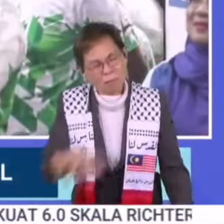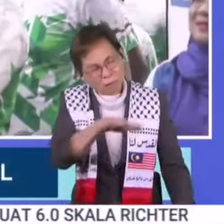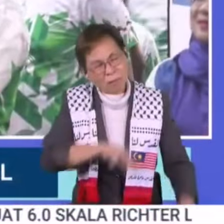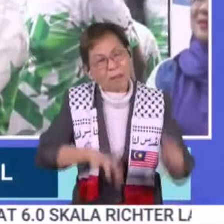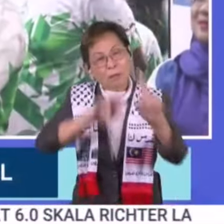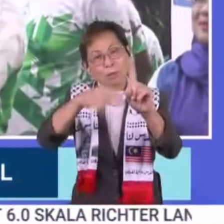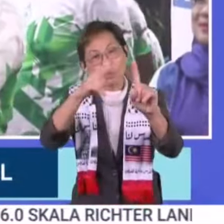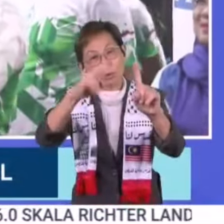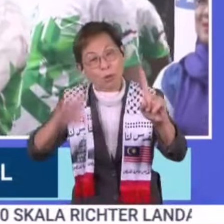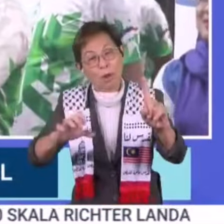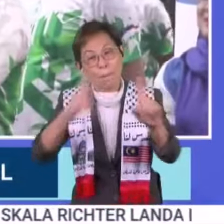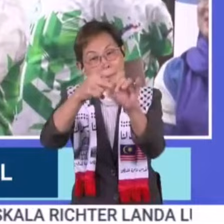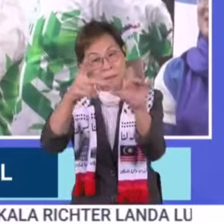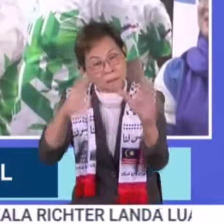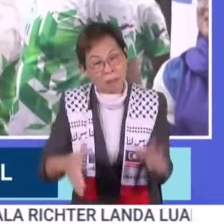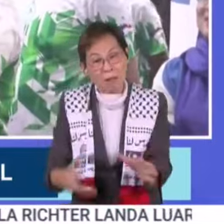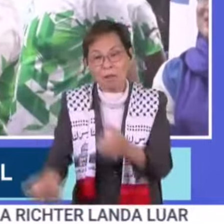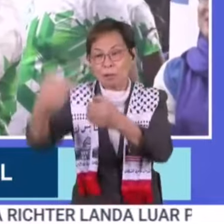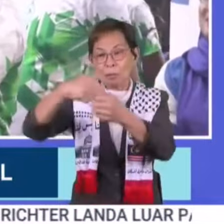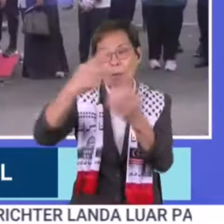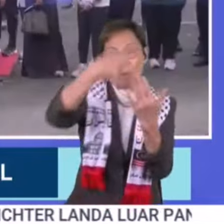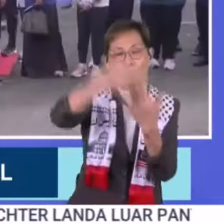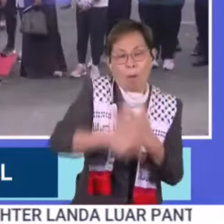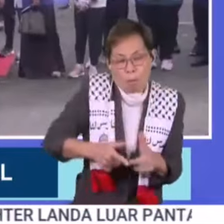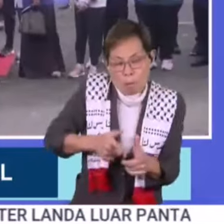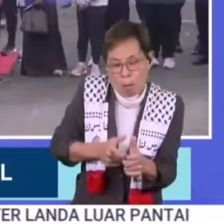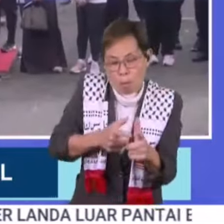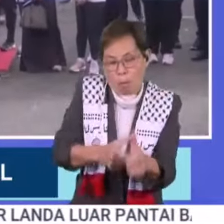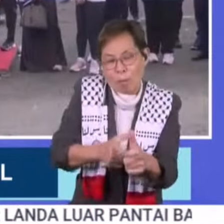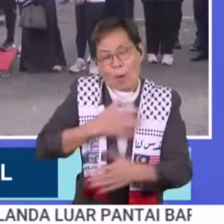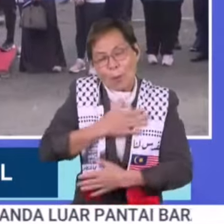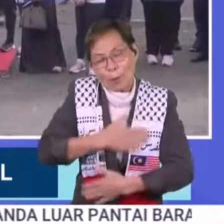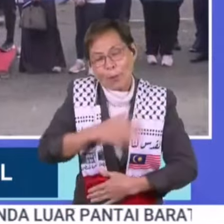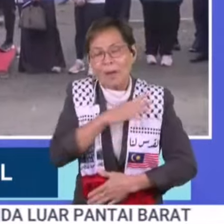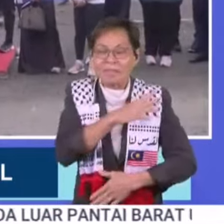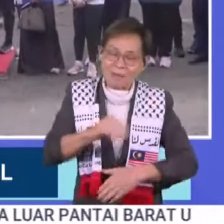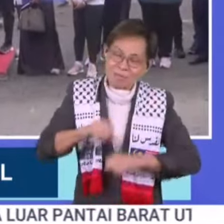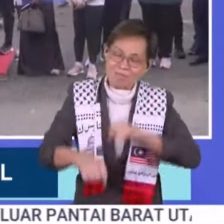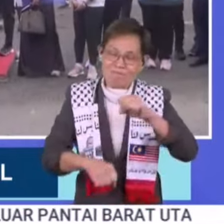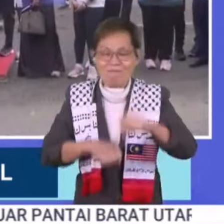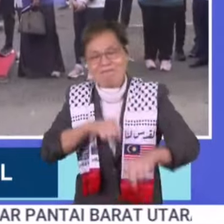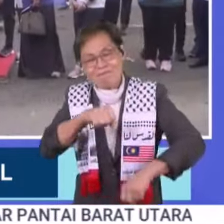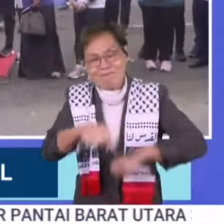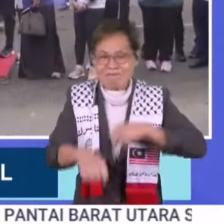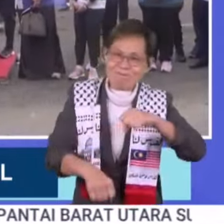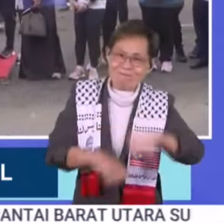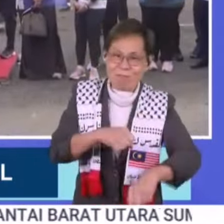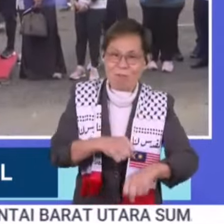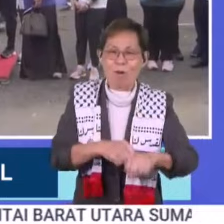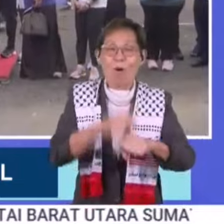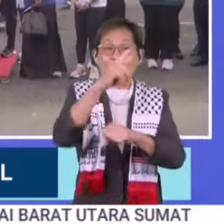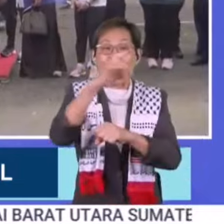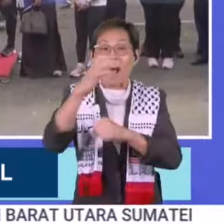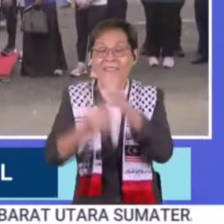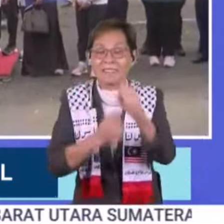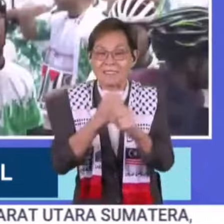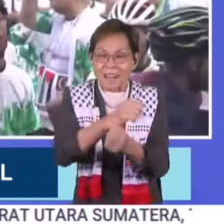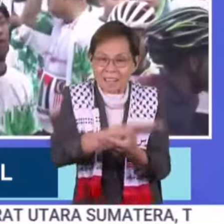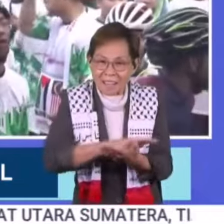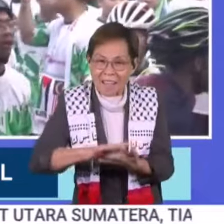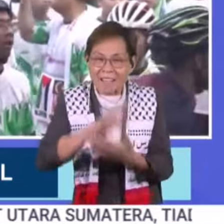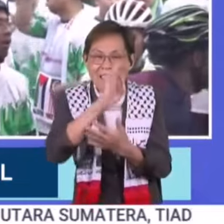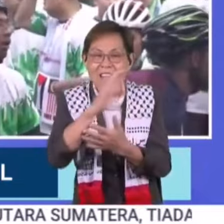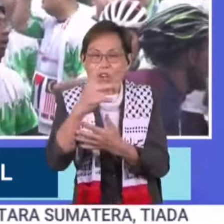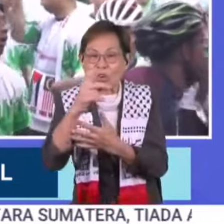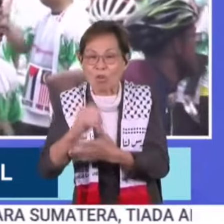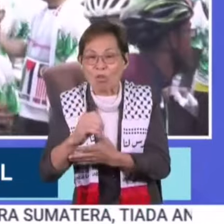Kira-kira 1,200 peserta terlibat dalam program larian santai dan berbasikal Mafa Century 100 Years Clean Eco Fun